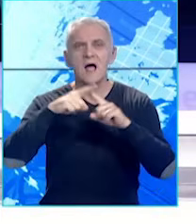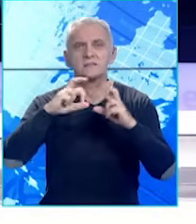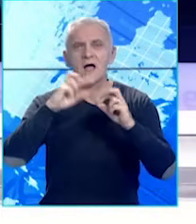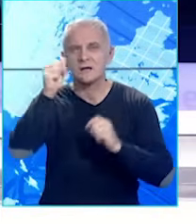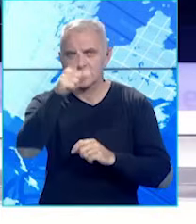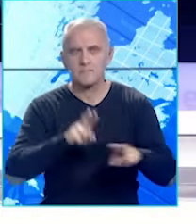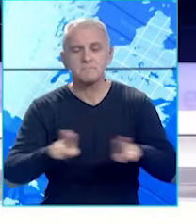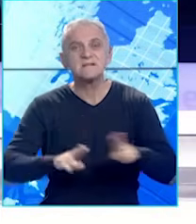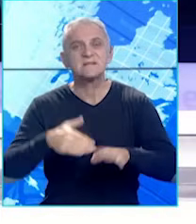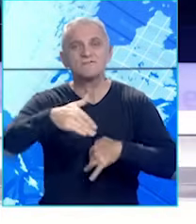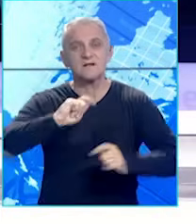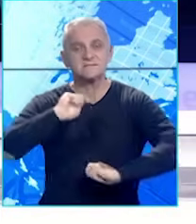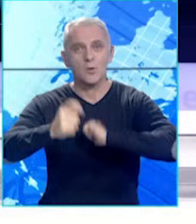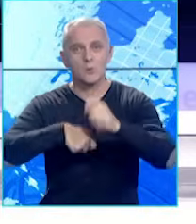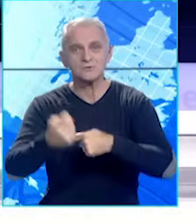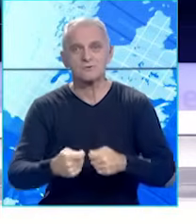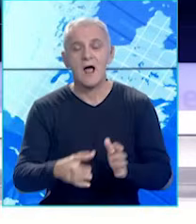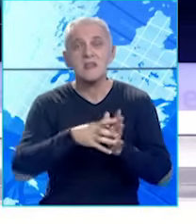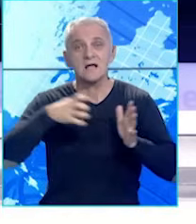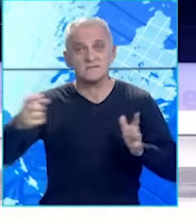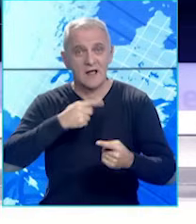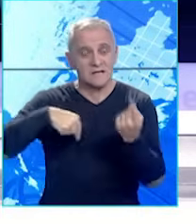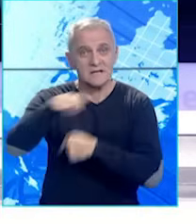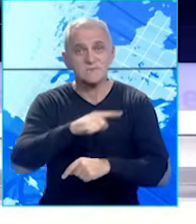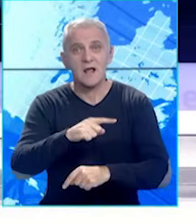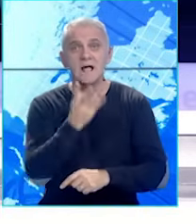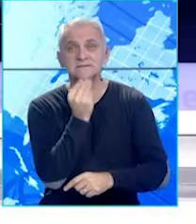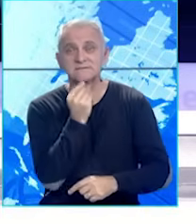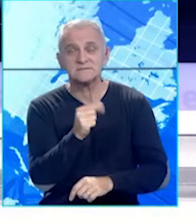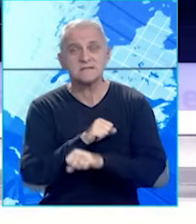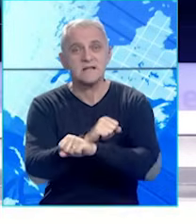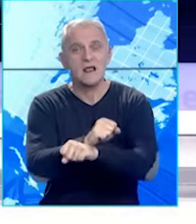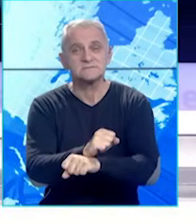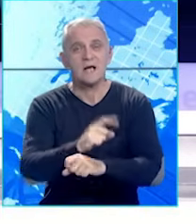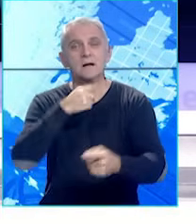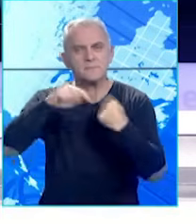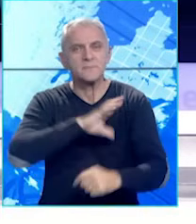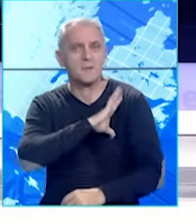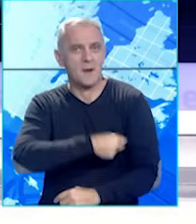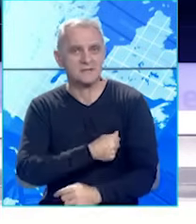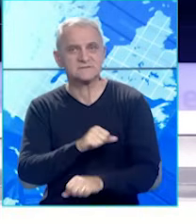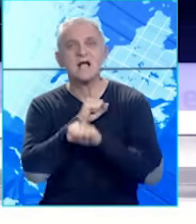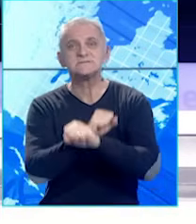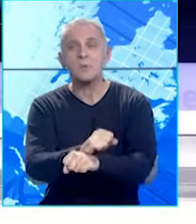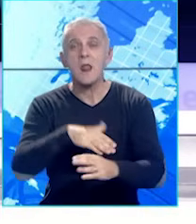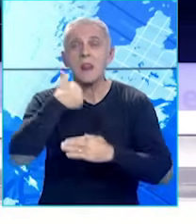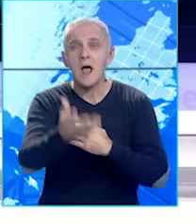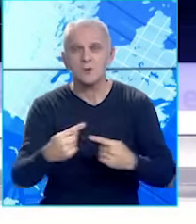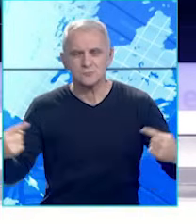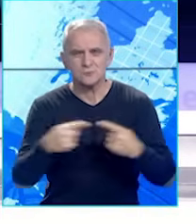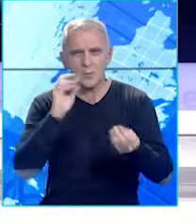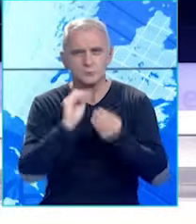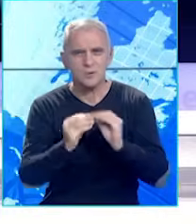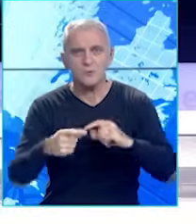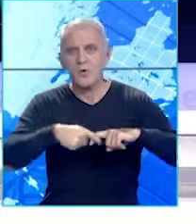iz Katarskog ministarstva vanjskih poslova. Nastavljena je razmjena izraelskih talaca za palestinske zarobljenike nakon spora i